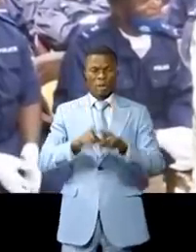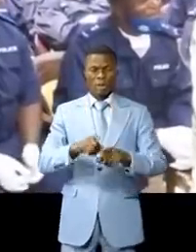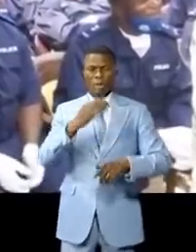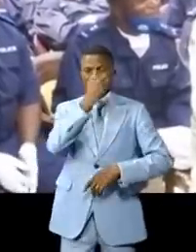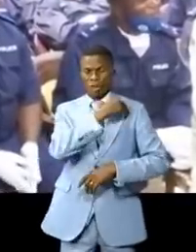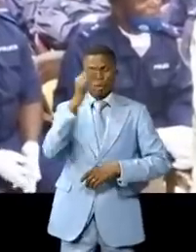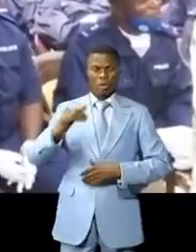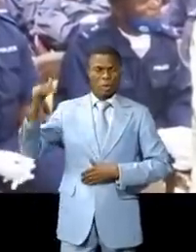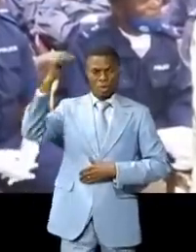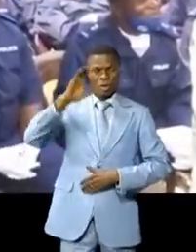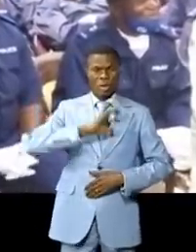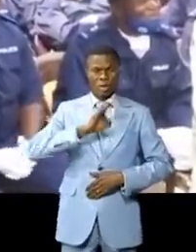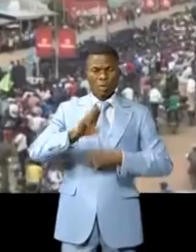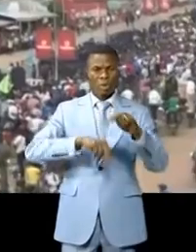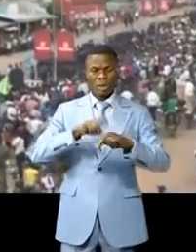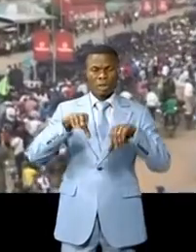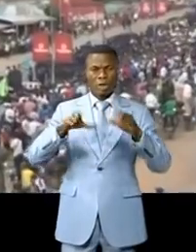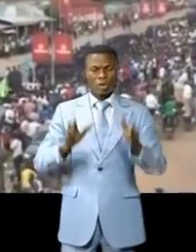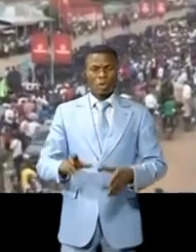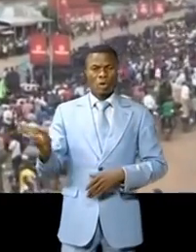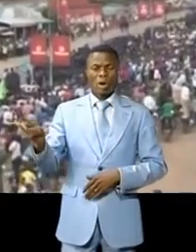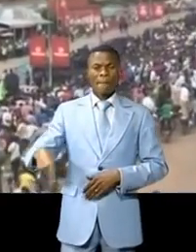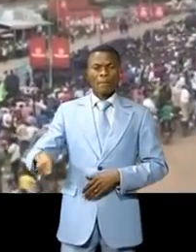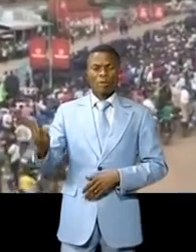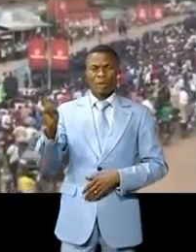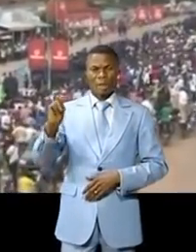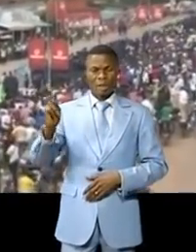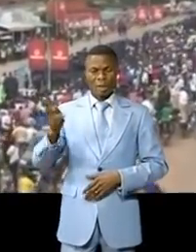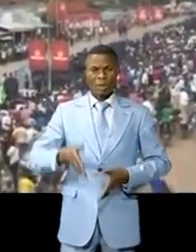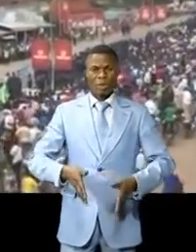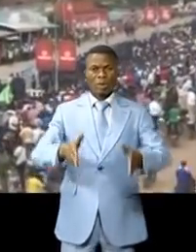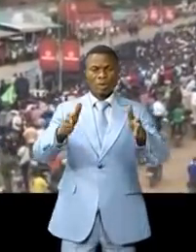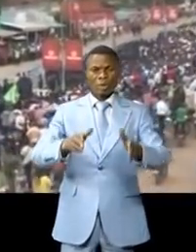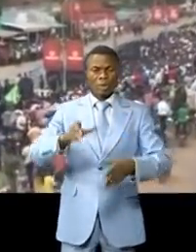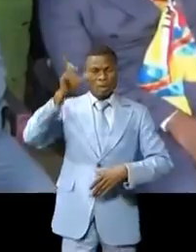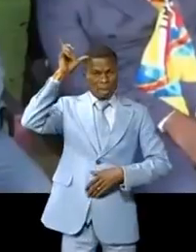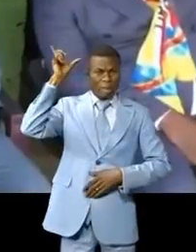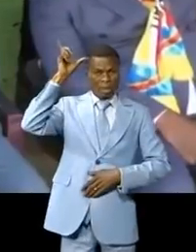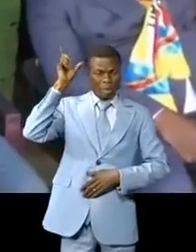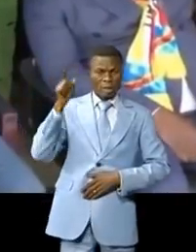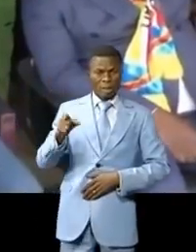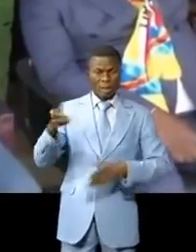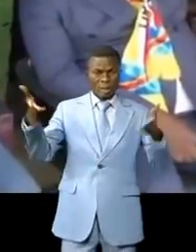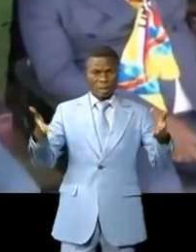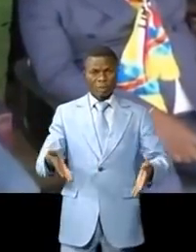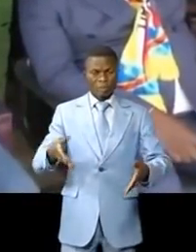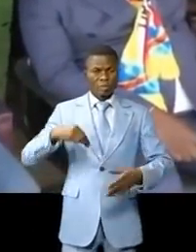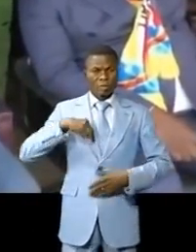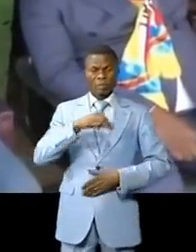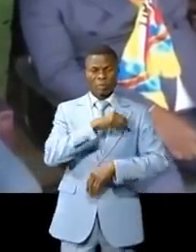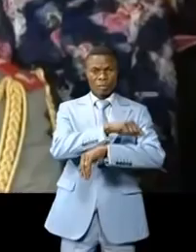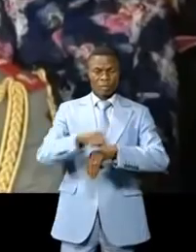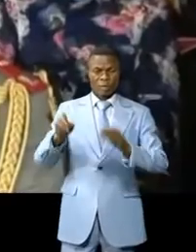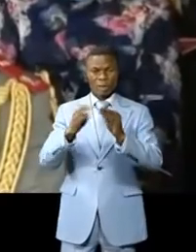officiers supérieurs de la police nationale congolaise Kassai-Orientale. C'était sur le boulevard Musée Laurent-Désiré Kabila en présence des membres du bureau